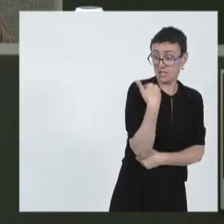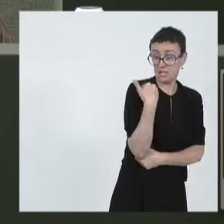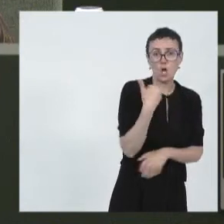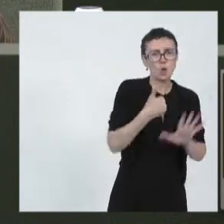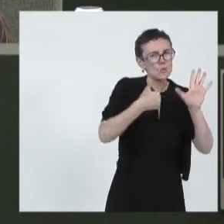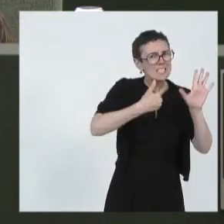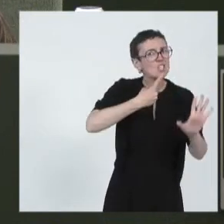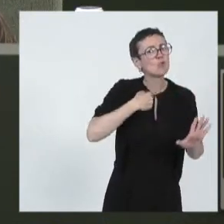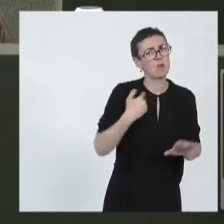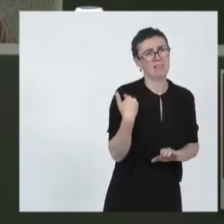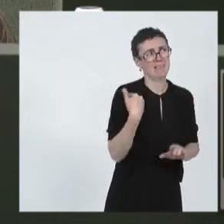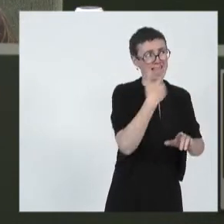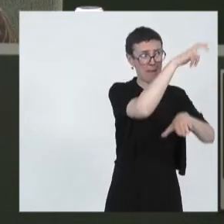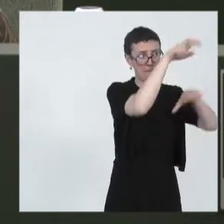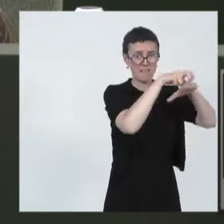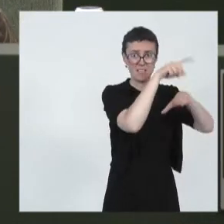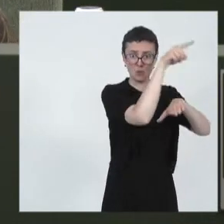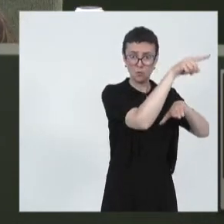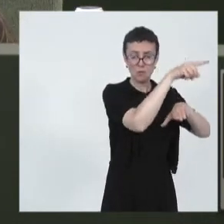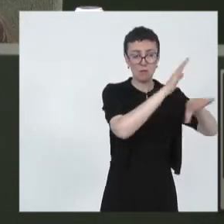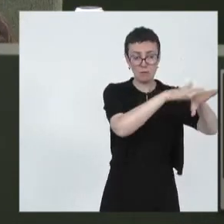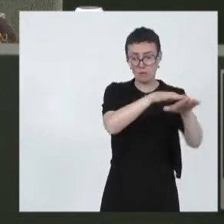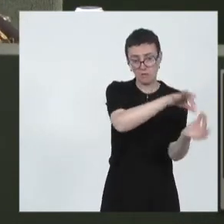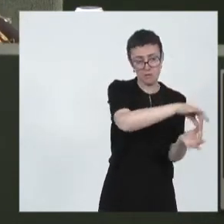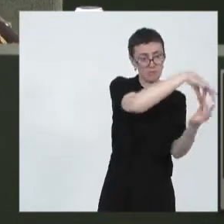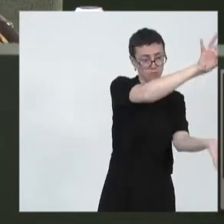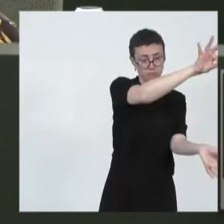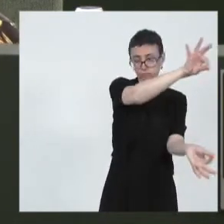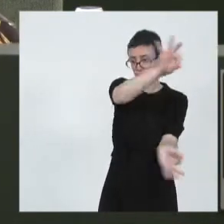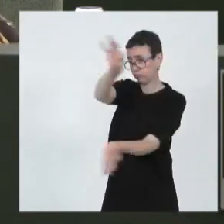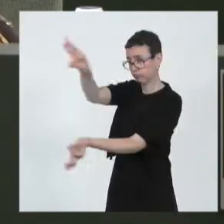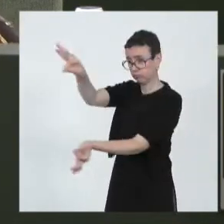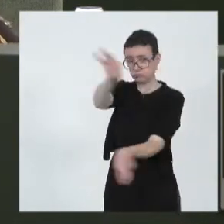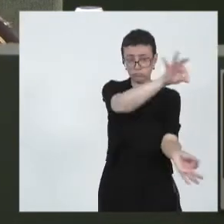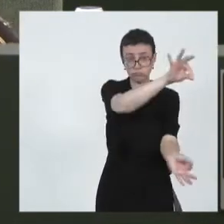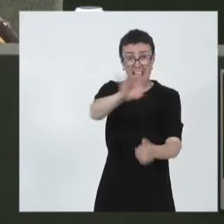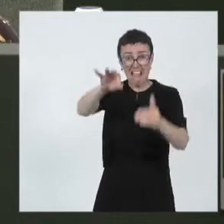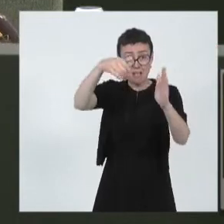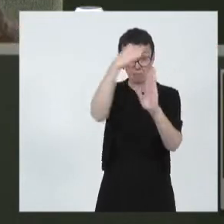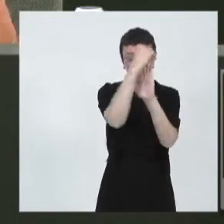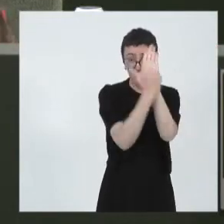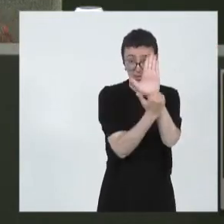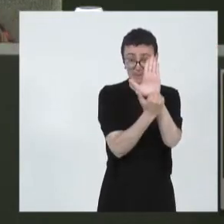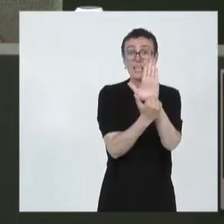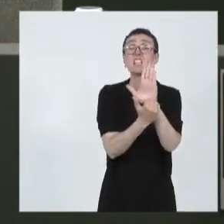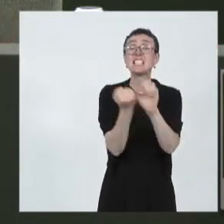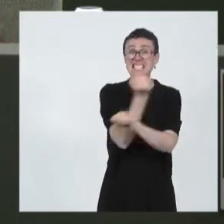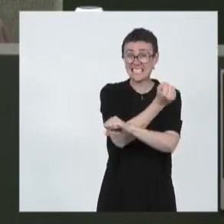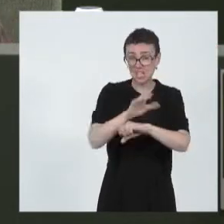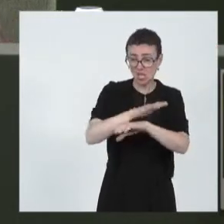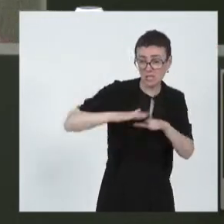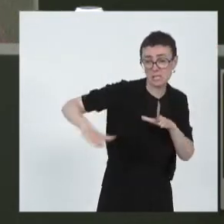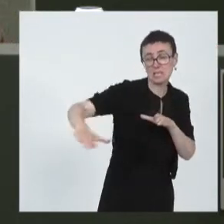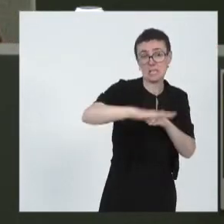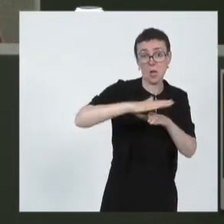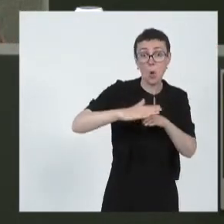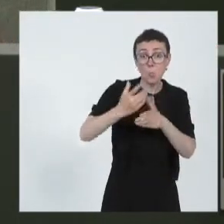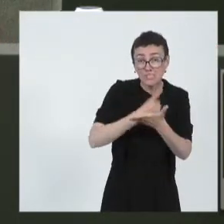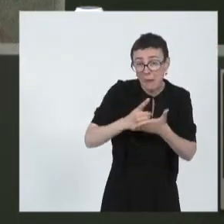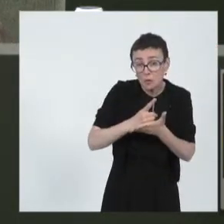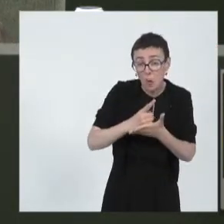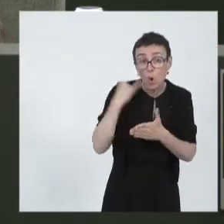préfecture a prolongé l'arrêté de vigilance sécheresse du département du Nord jusqu'au 30 septembre. Vous l'aviez dit et redit encore, monsieur